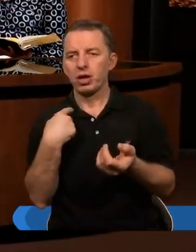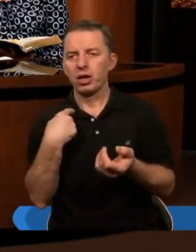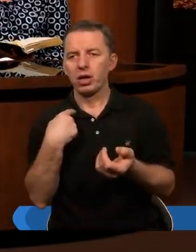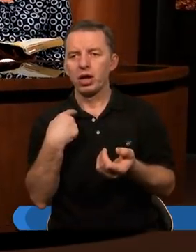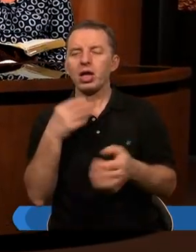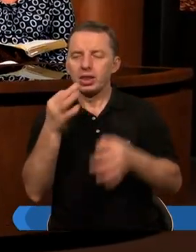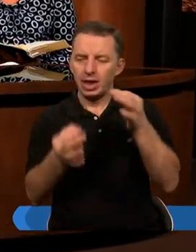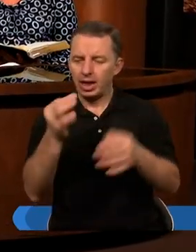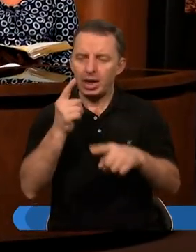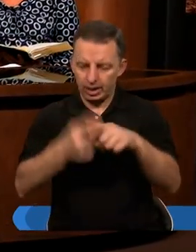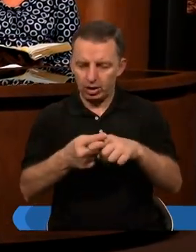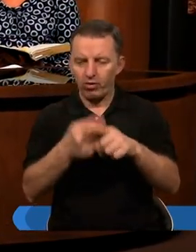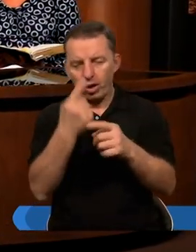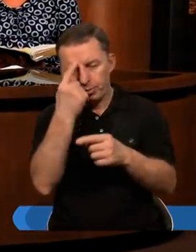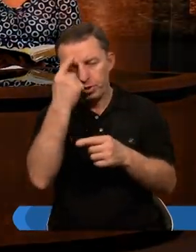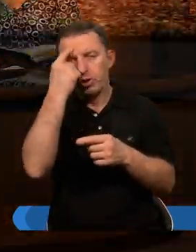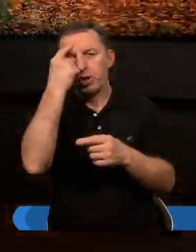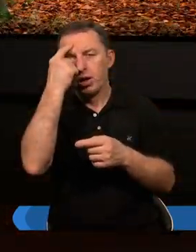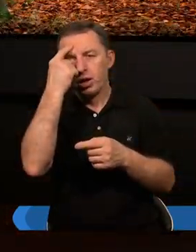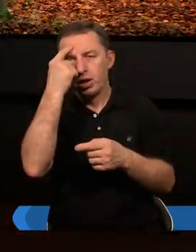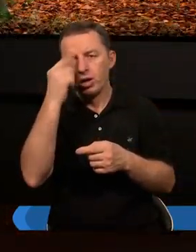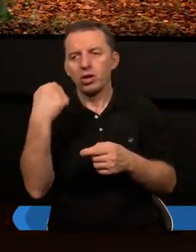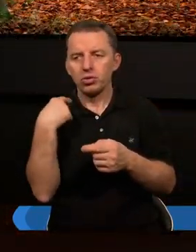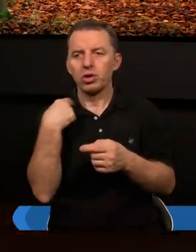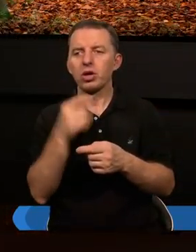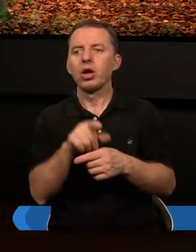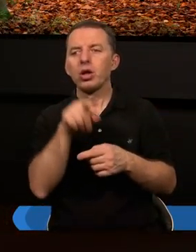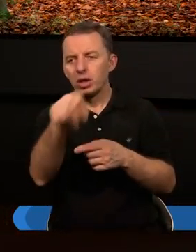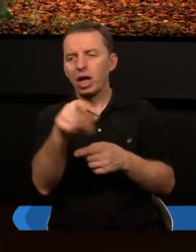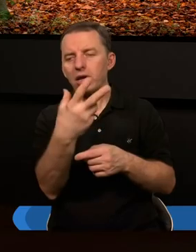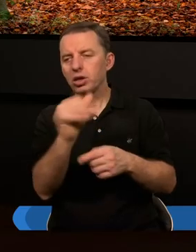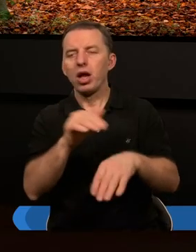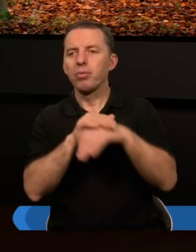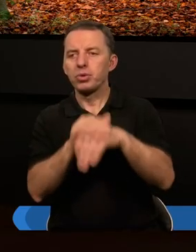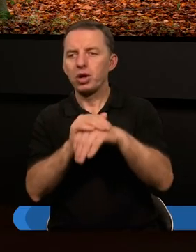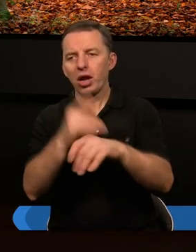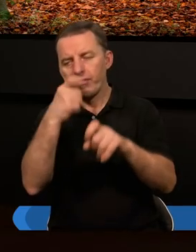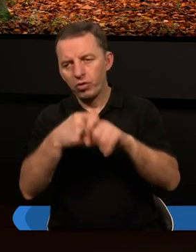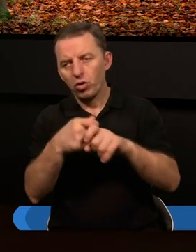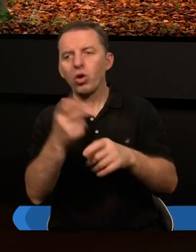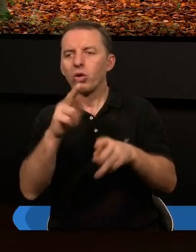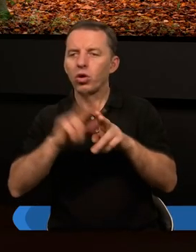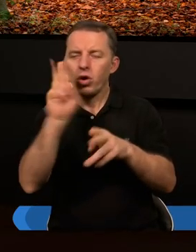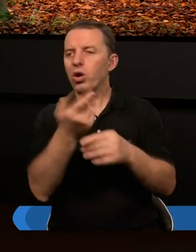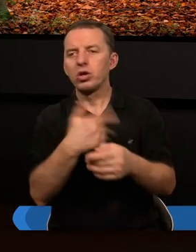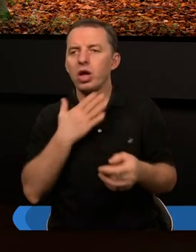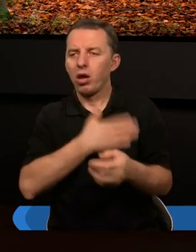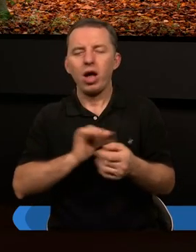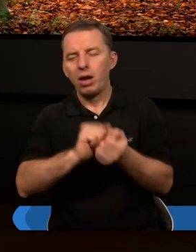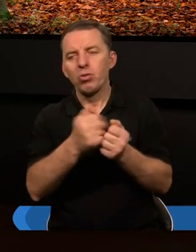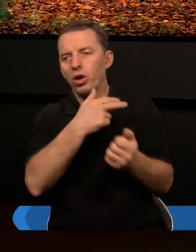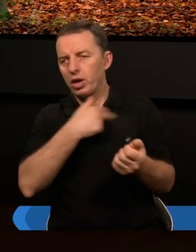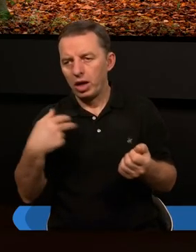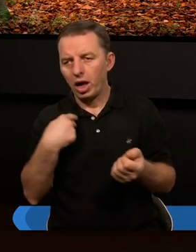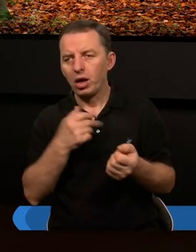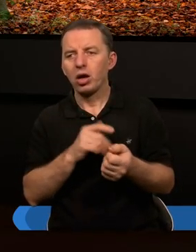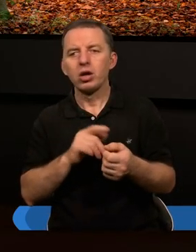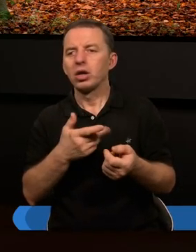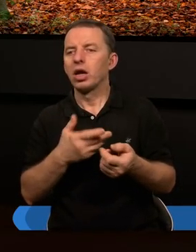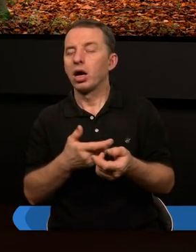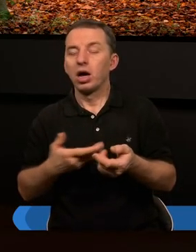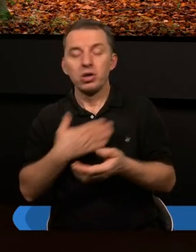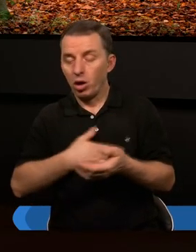Zdecydowanie pomaga sobie przypomnieć, że ten nasz wróg, czy ten nieprzyjaciel, czy kogoś, kogo nie lubimy albo nas nie lubi, jest takim samym